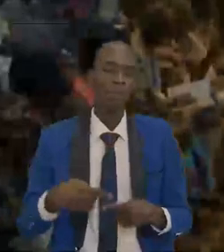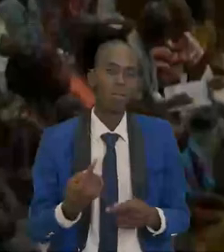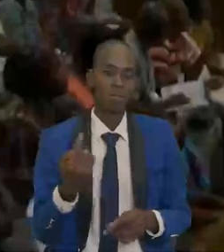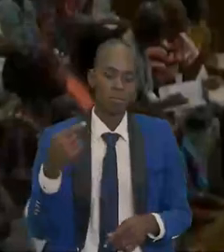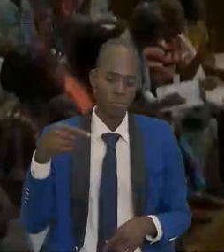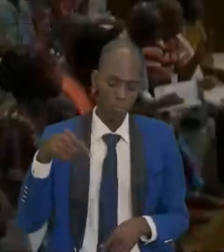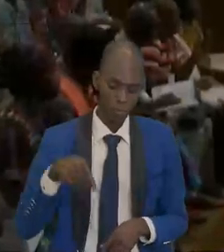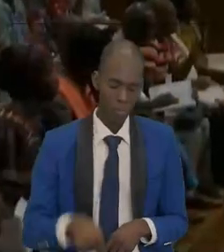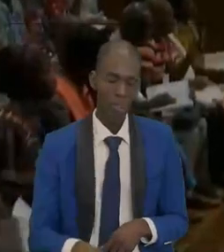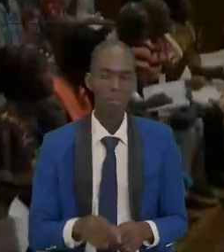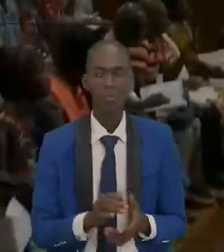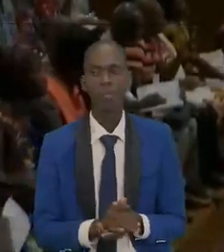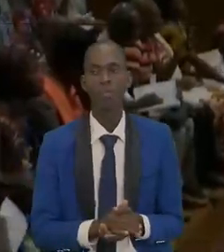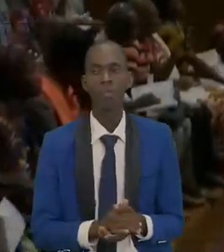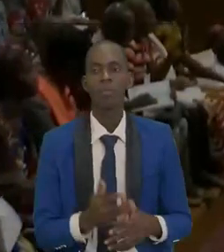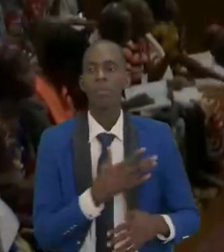pratiquement disparu.